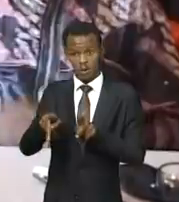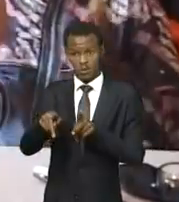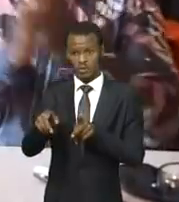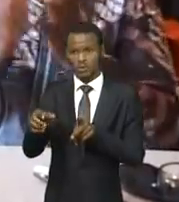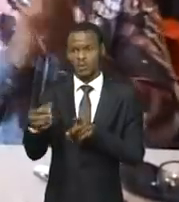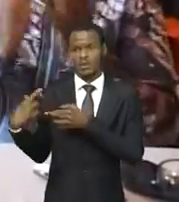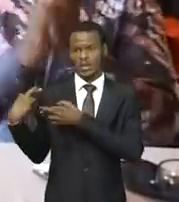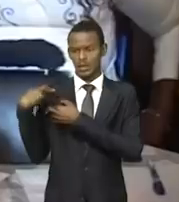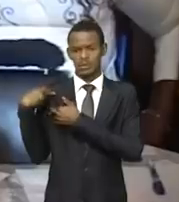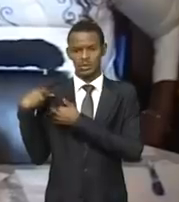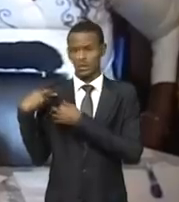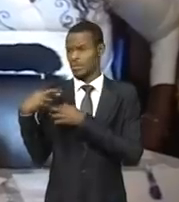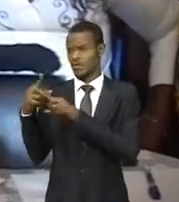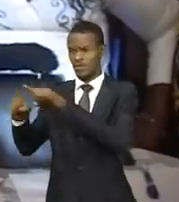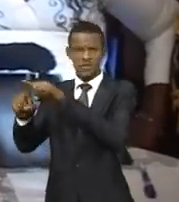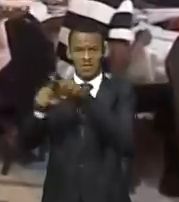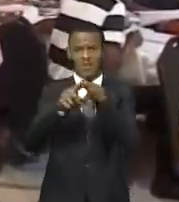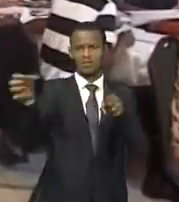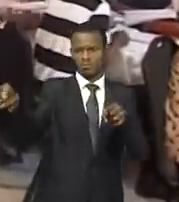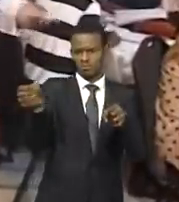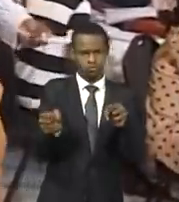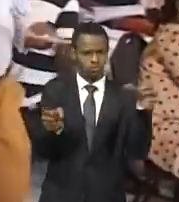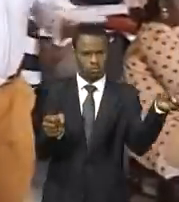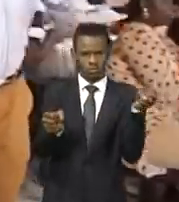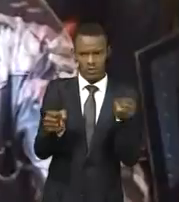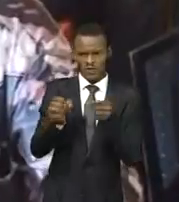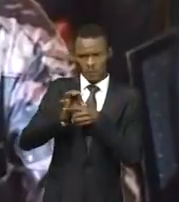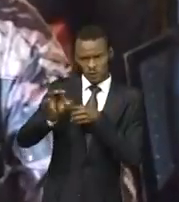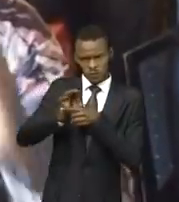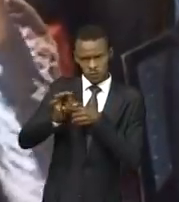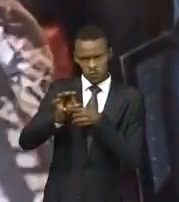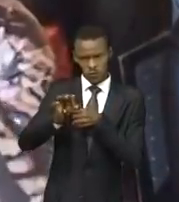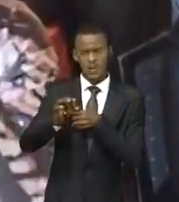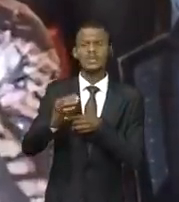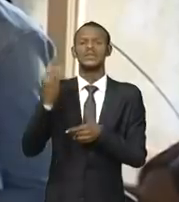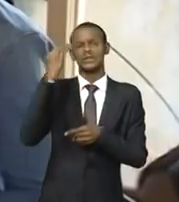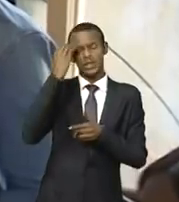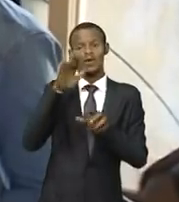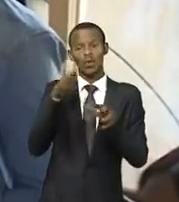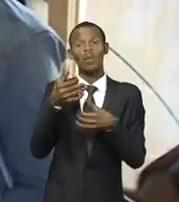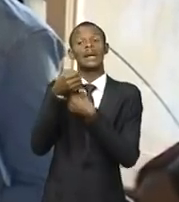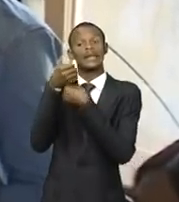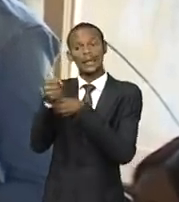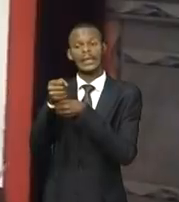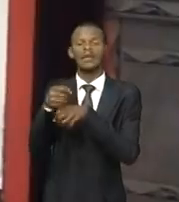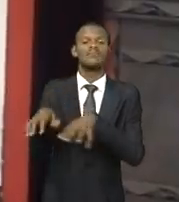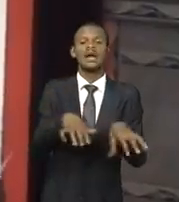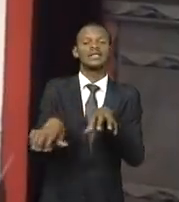permettre un bon développement de l'esprit de créativité et la mise en place d'une culture des changements avec un